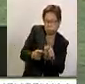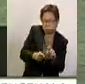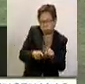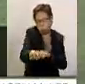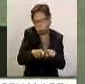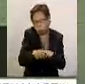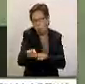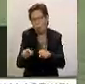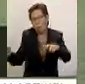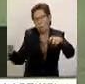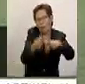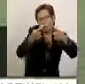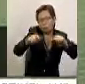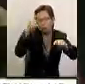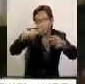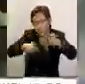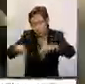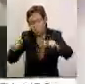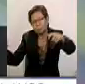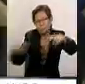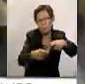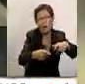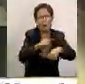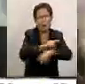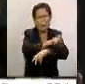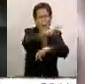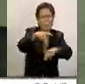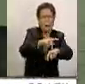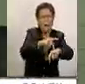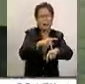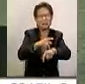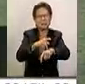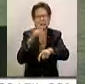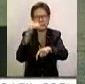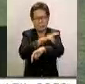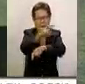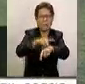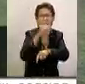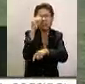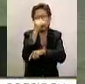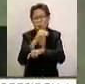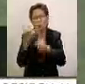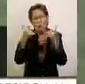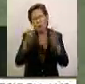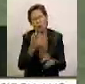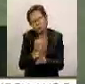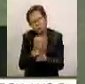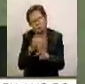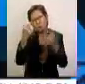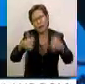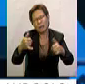lolos untuk melakukan percubaan. Alasan padang sintetik menjadi salah satu faktor pemain mengalami kesukaran ketika